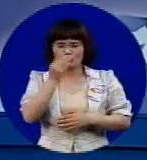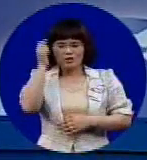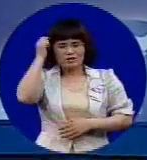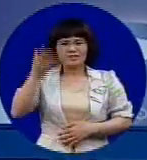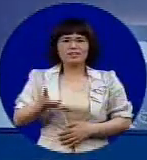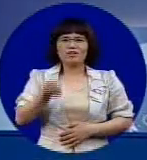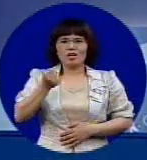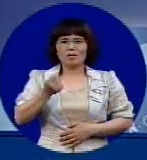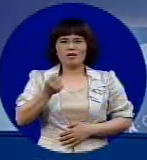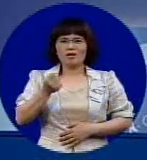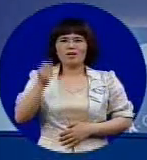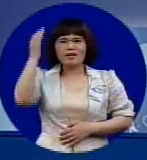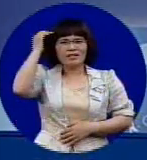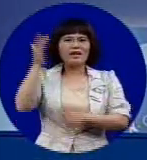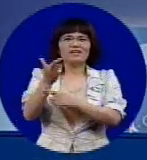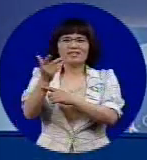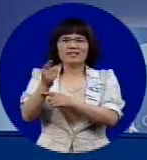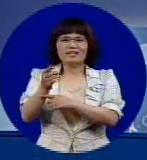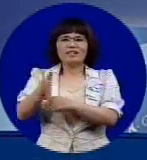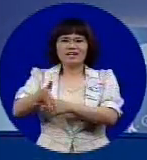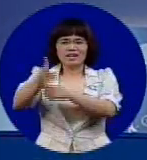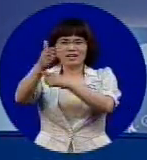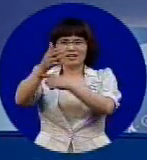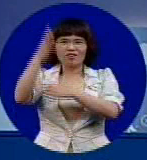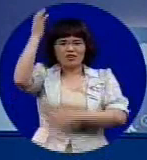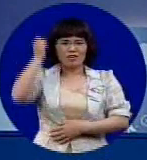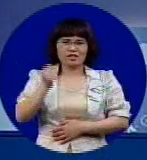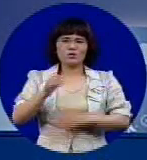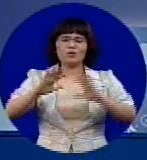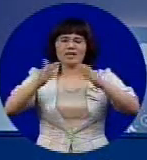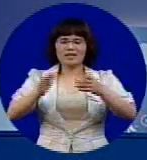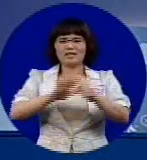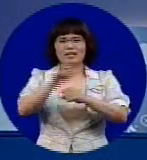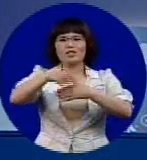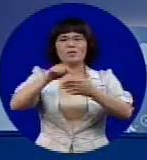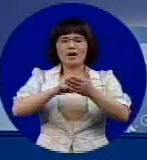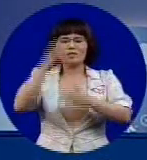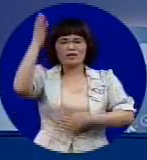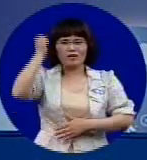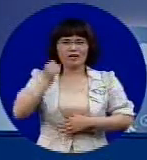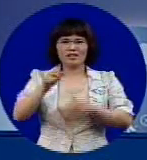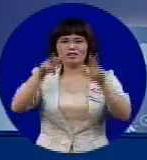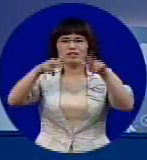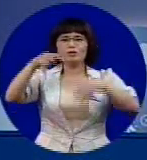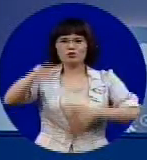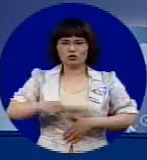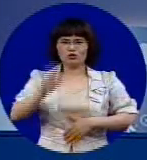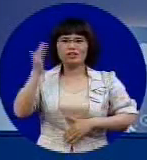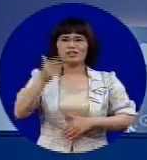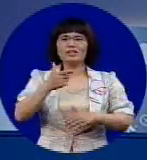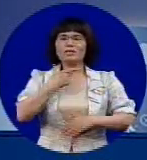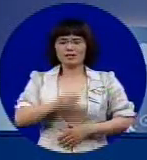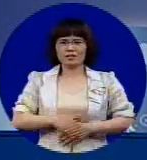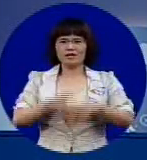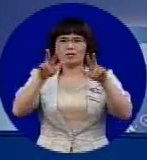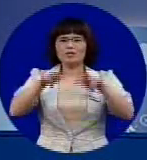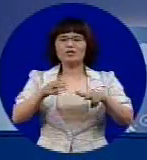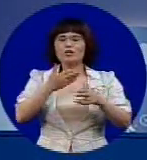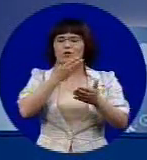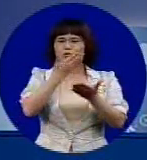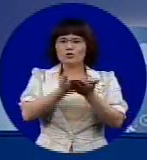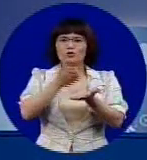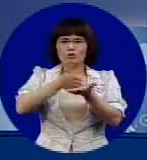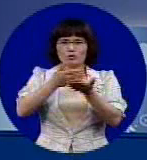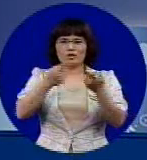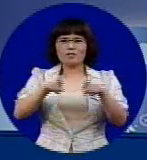숭고한 정신을 떠올리며 조기 다는 것 잊지 마시고 나라 사랑의 마음을 되새겨보는 한 주 보내시길 바랍니다. 먼저 주요